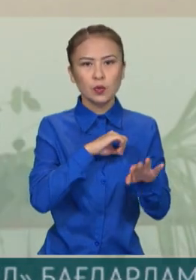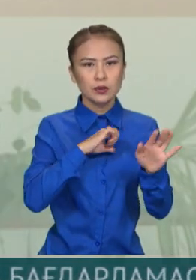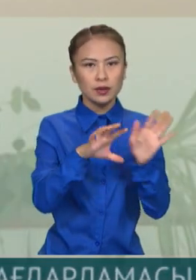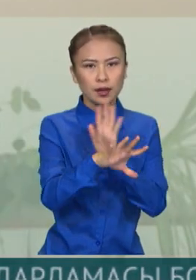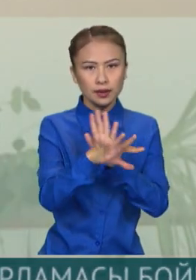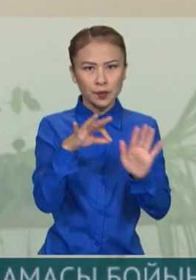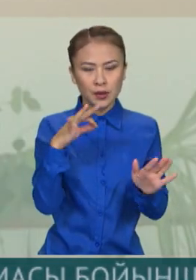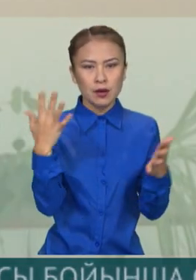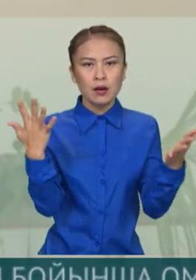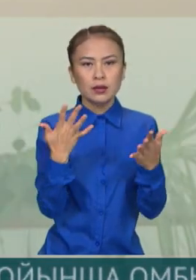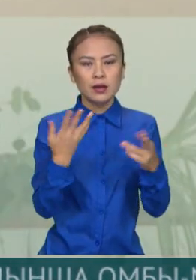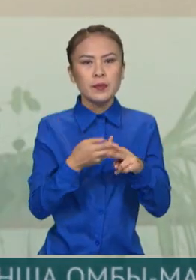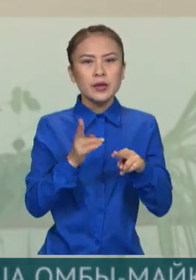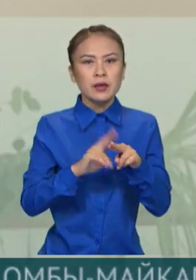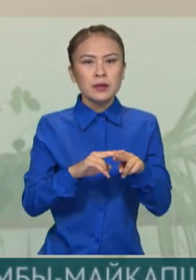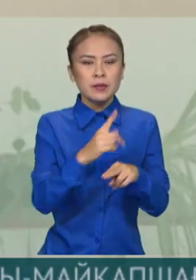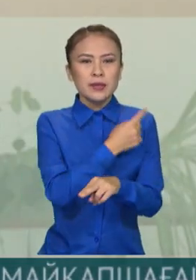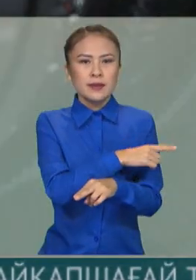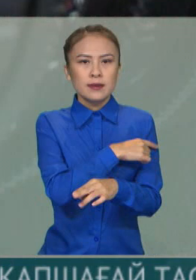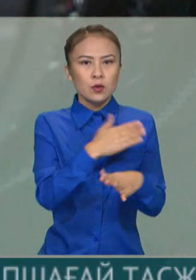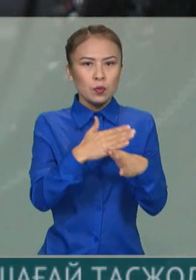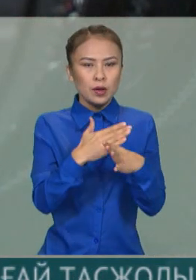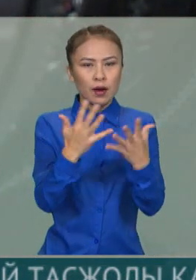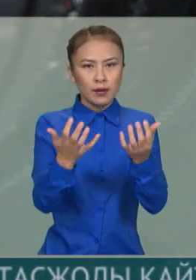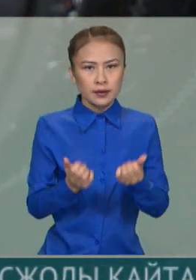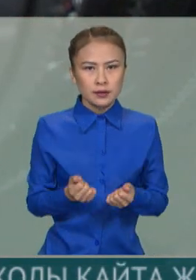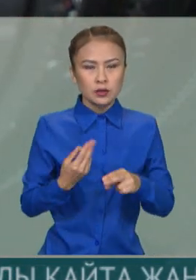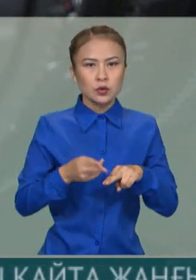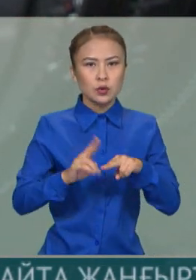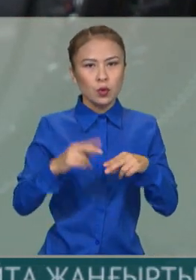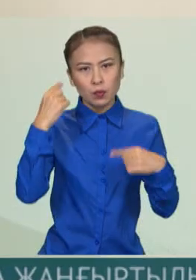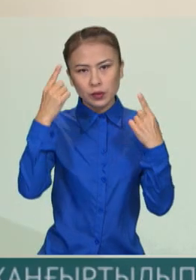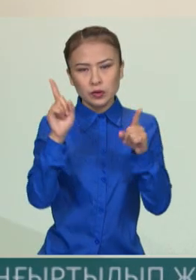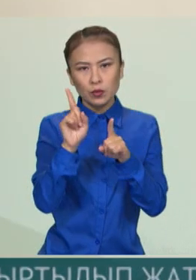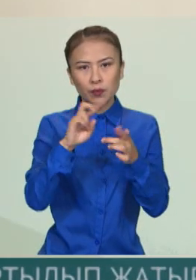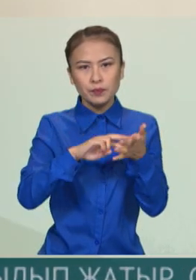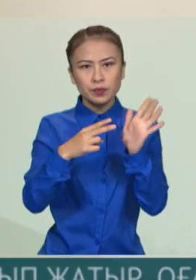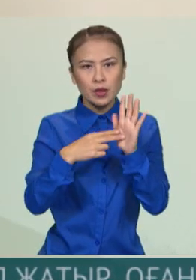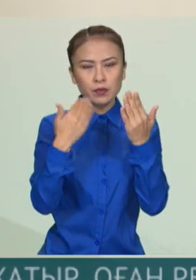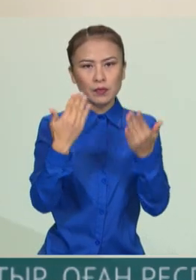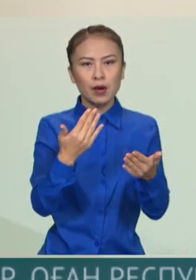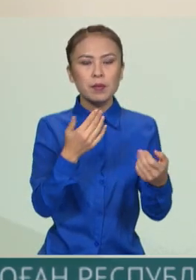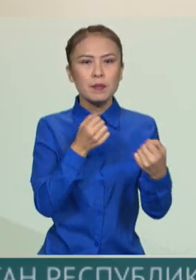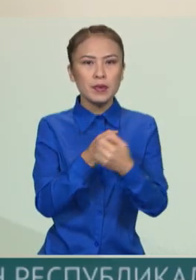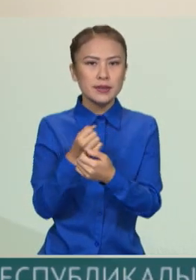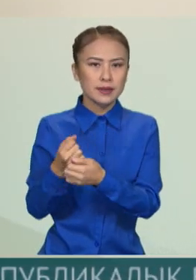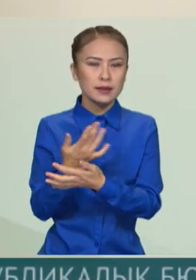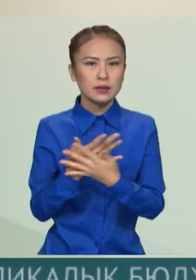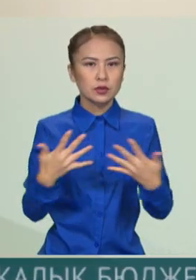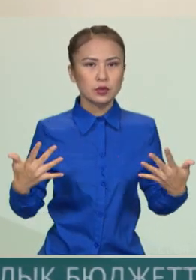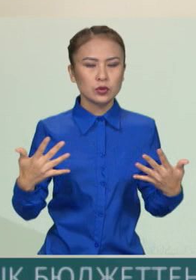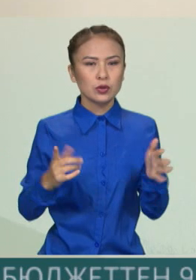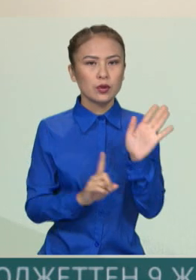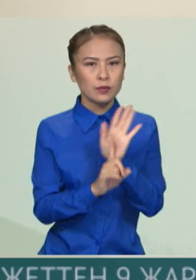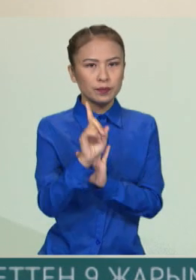біледі, қай мекемеде медициналық көмек алатын. Сол ойымыздан шығатын болса, сол бәсекелестіктен